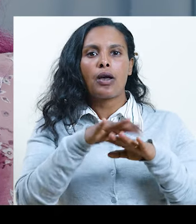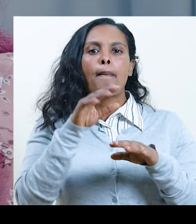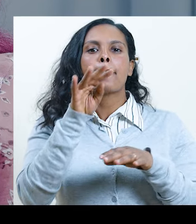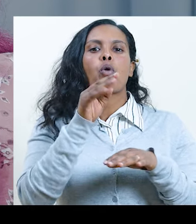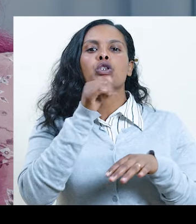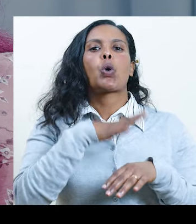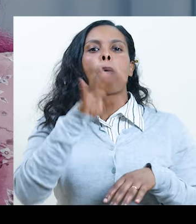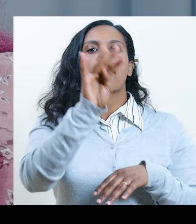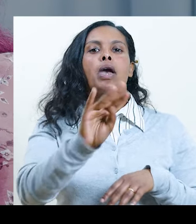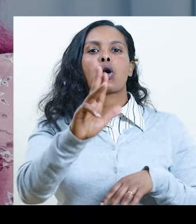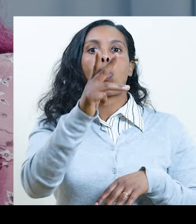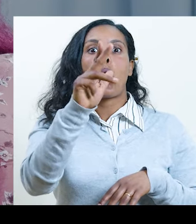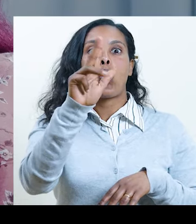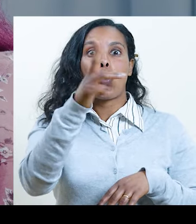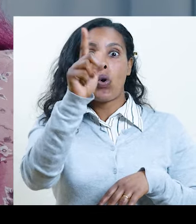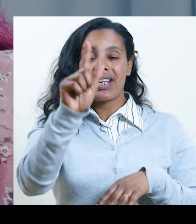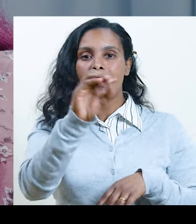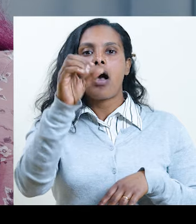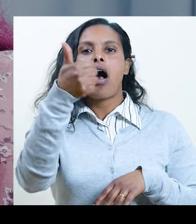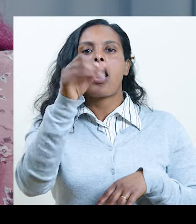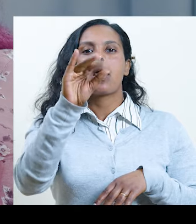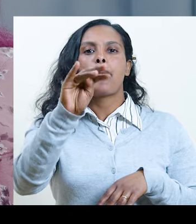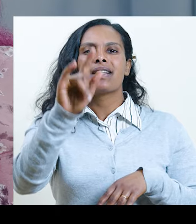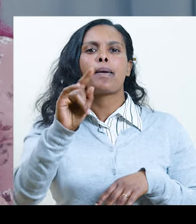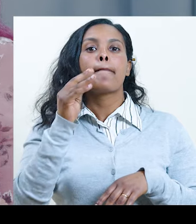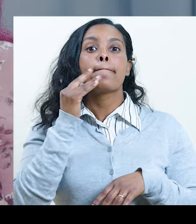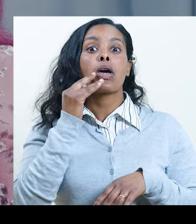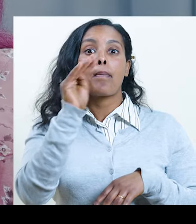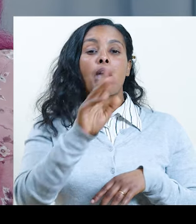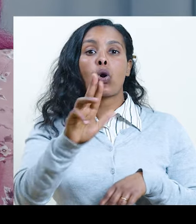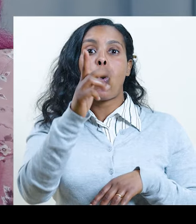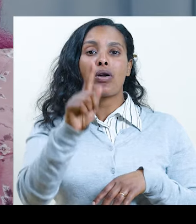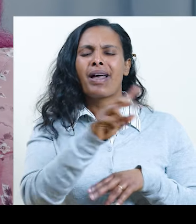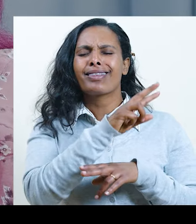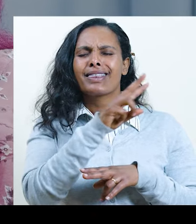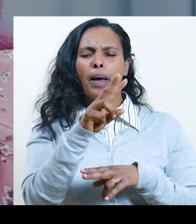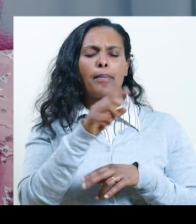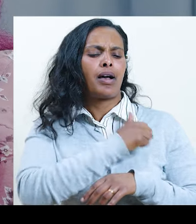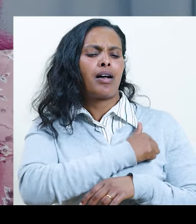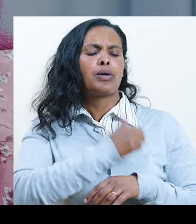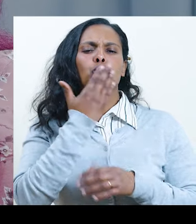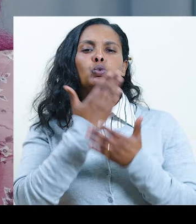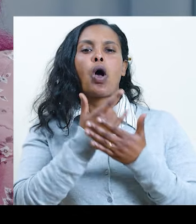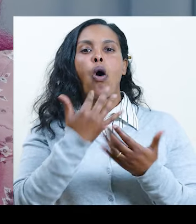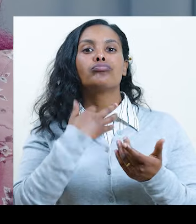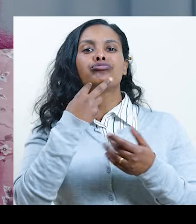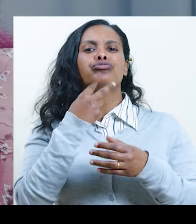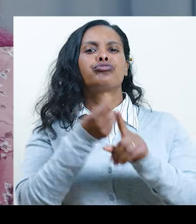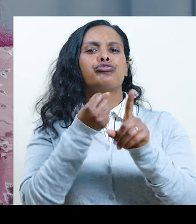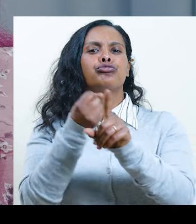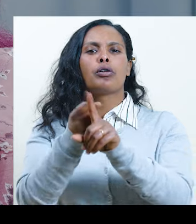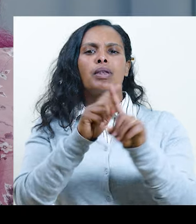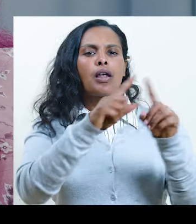በሰዓቱ ወይዘሮ ሜሮንና ወይዘሮ አልማዝ ሜሪ በጣም መልካም ሴት ናት፣ ለሴቶች ለህፃናት የምትጮህ